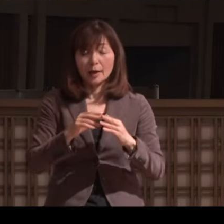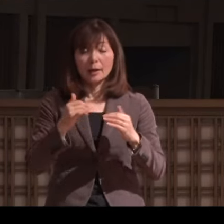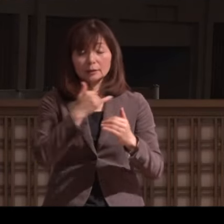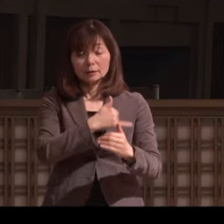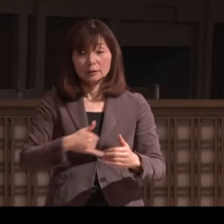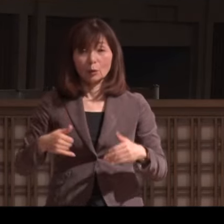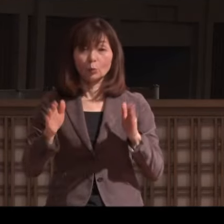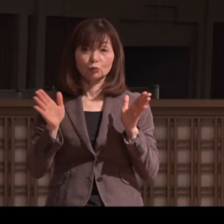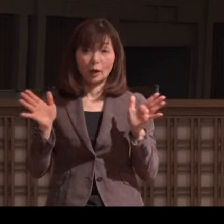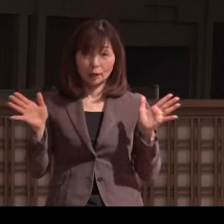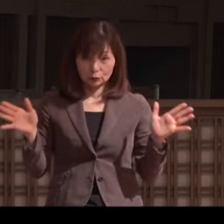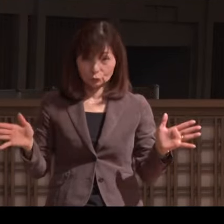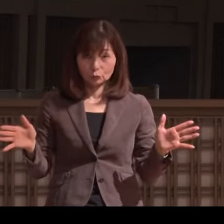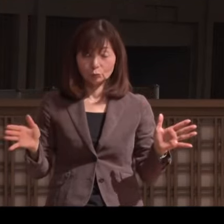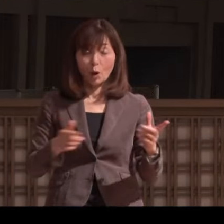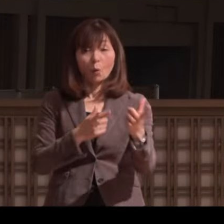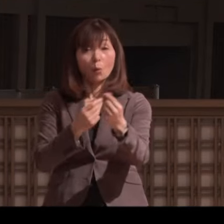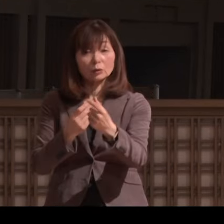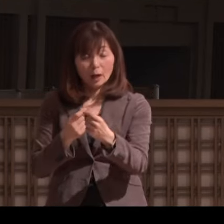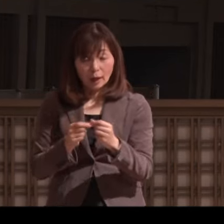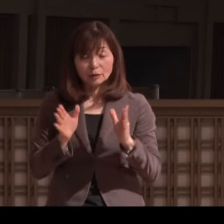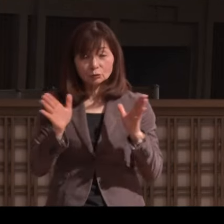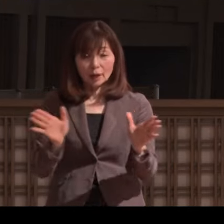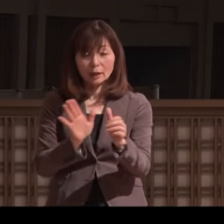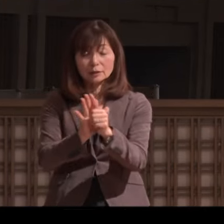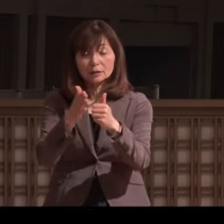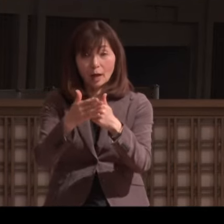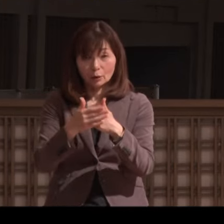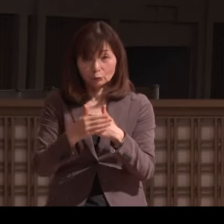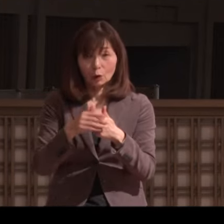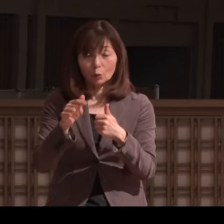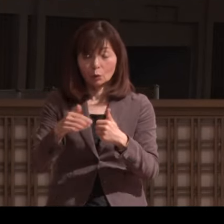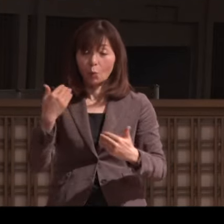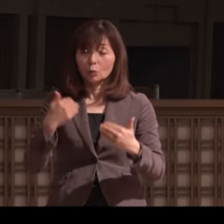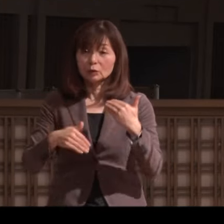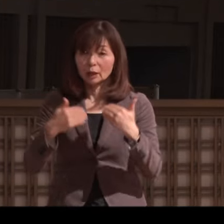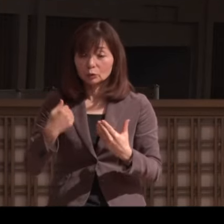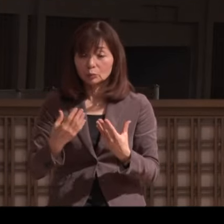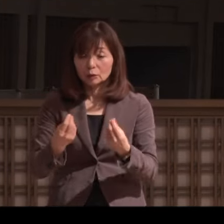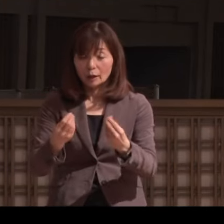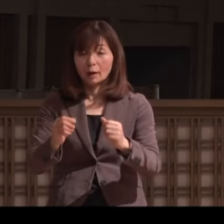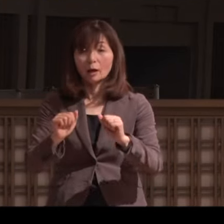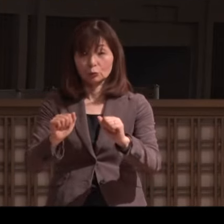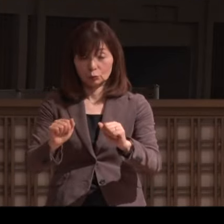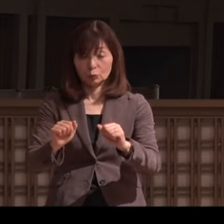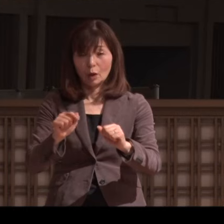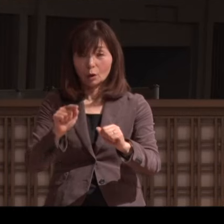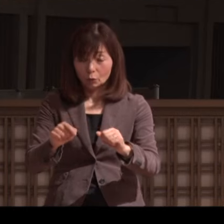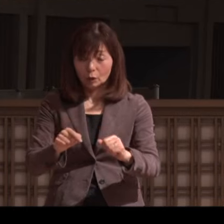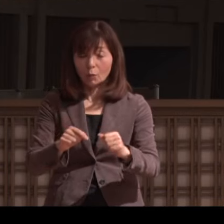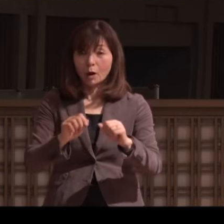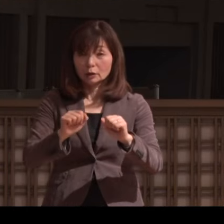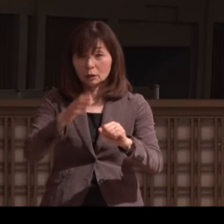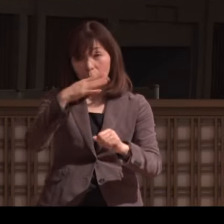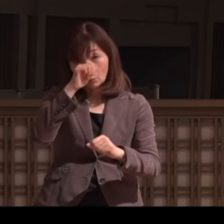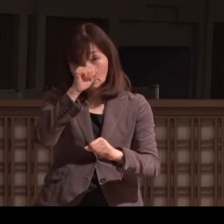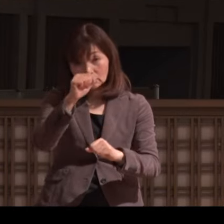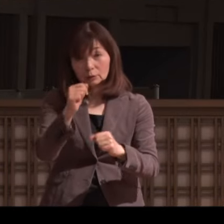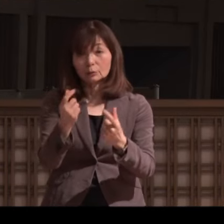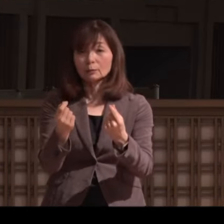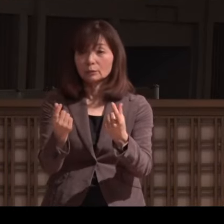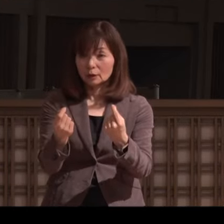ことでしかもお互いに豊かにし合うことこれを楽しくできるんだったらやらない手はないじゃないかっていう気がします